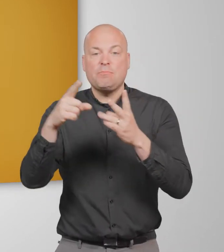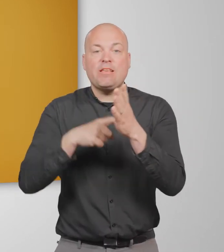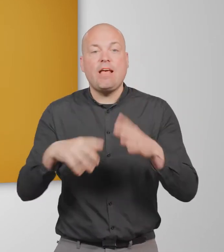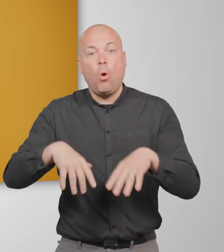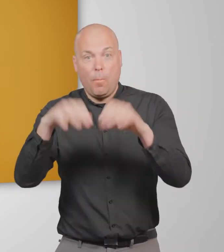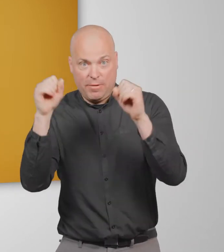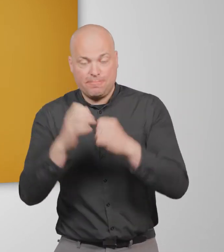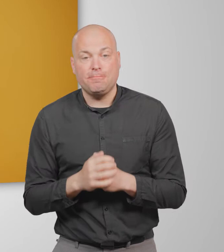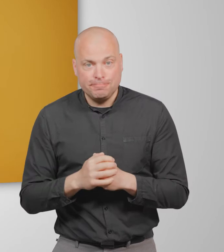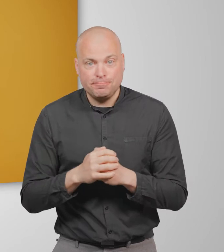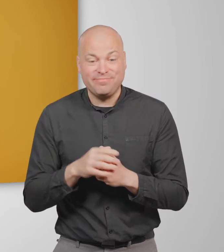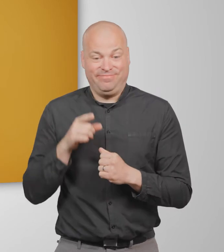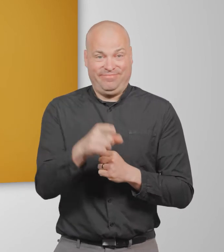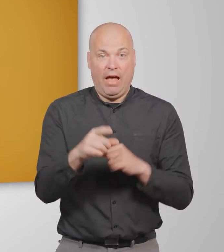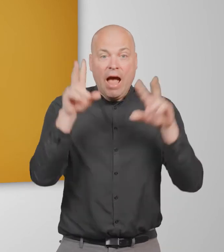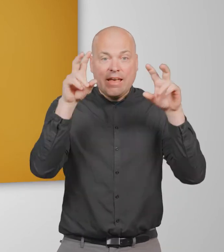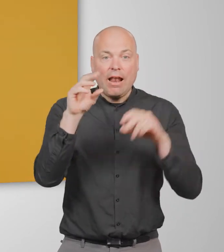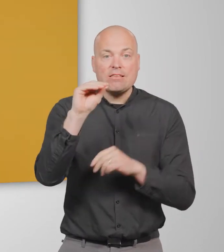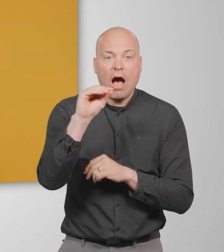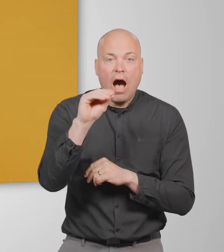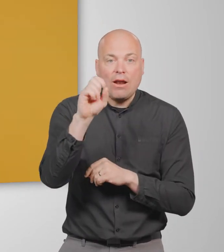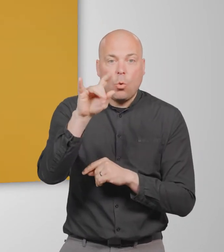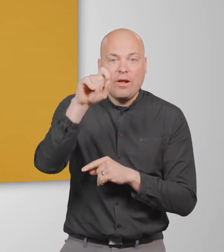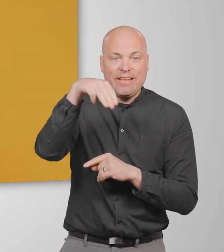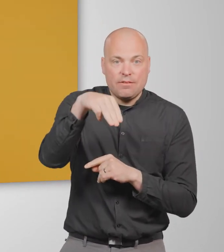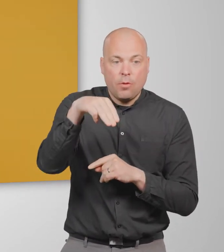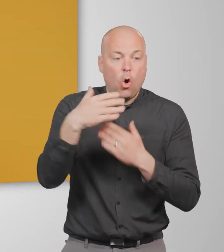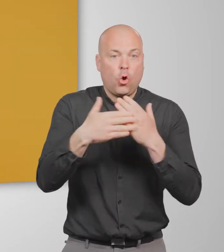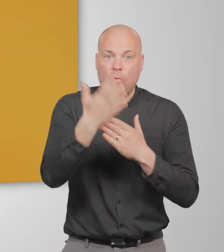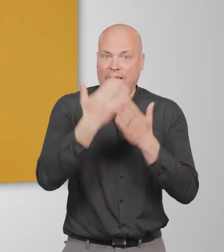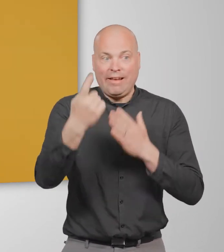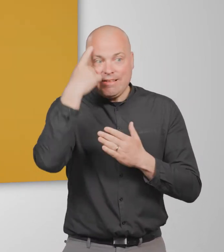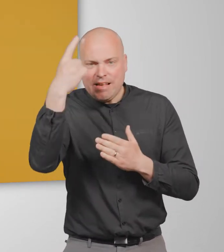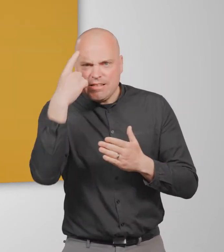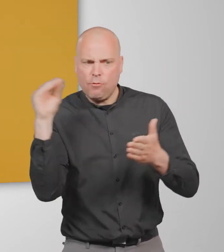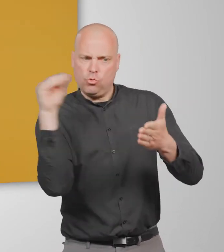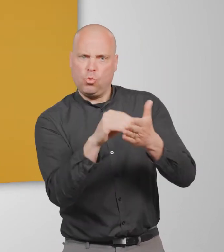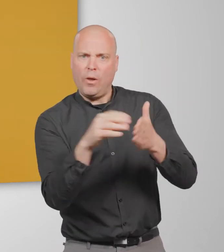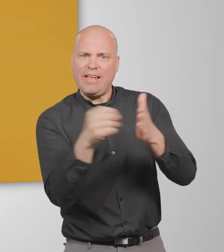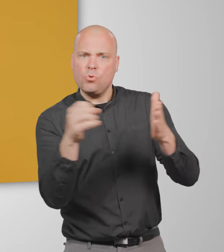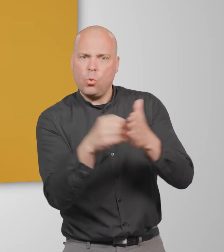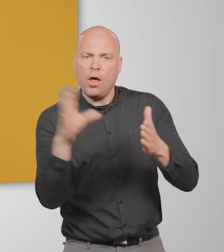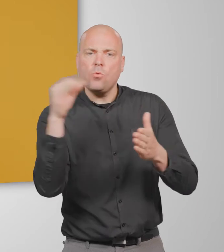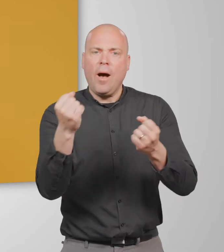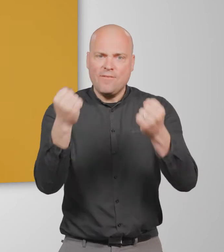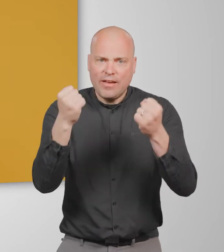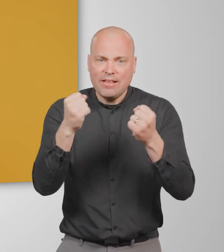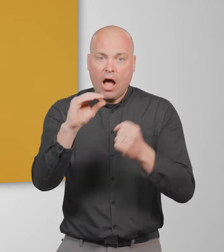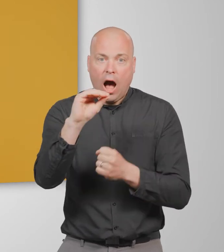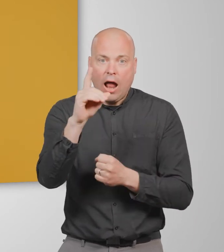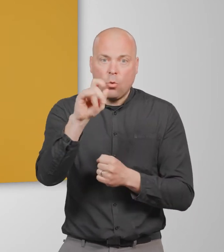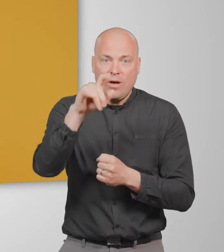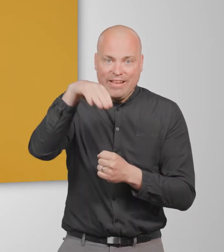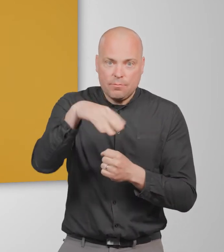uppgift. Detta kallas för en algoritm. Då en dator inte kan gissa sig till något som står i instruktionen är det viktigt att en algoritm